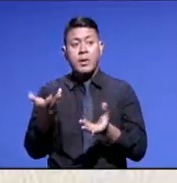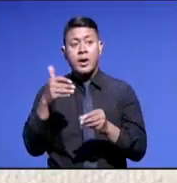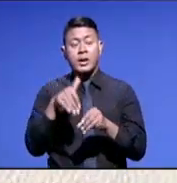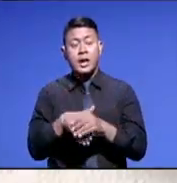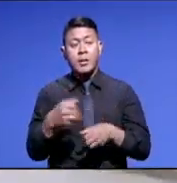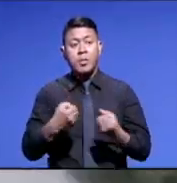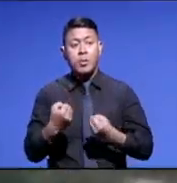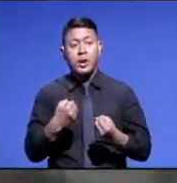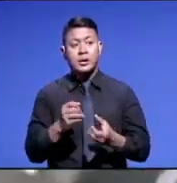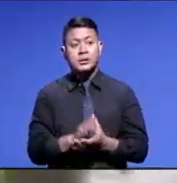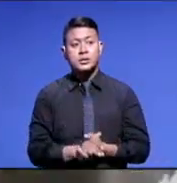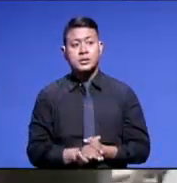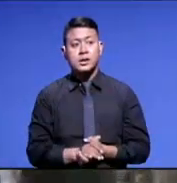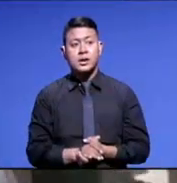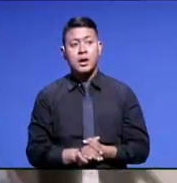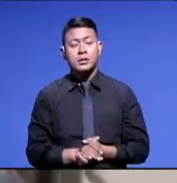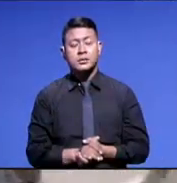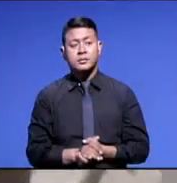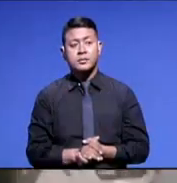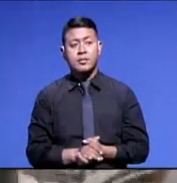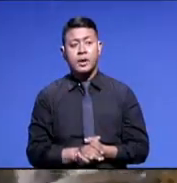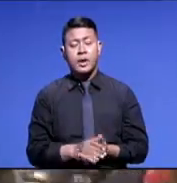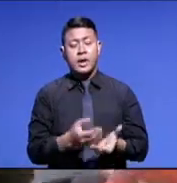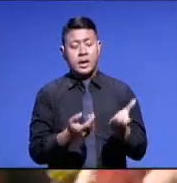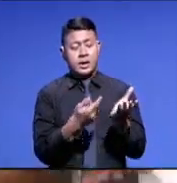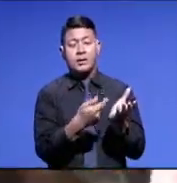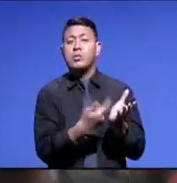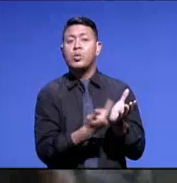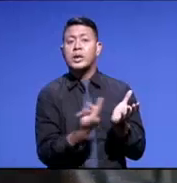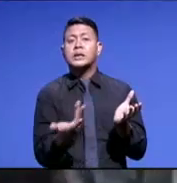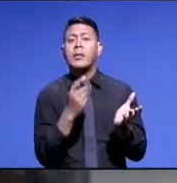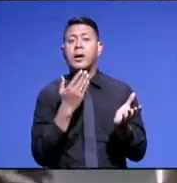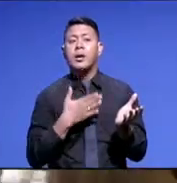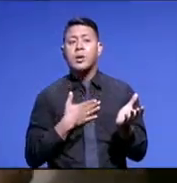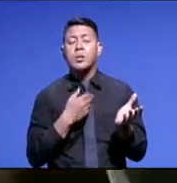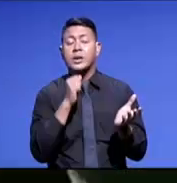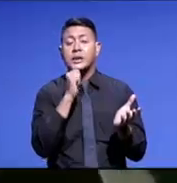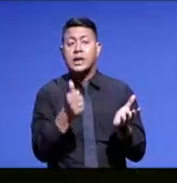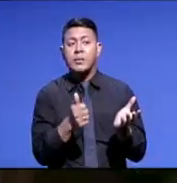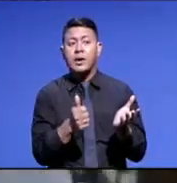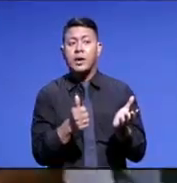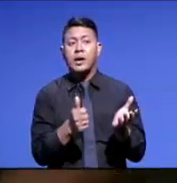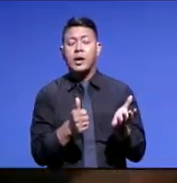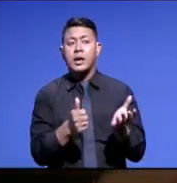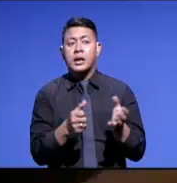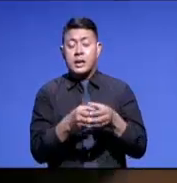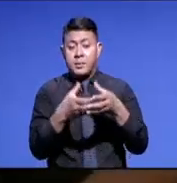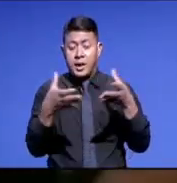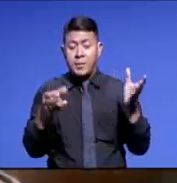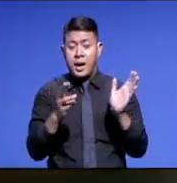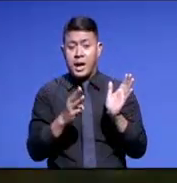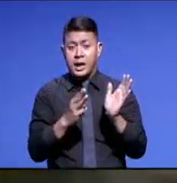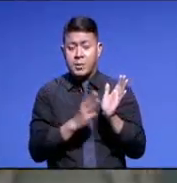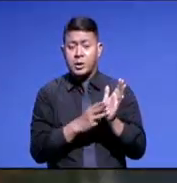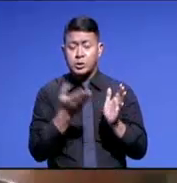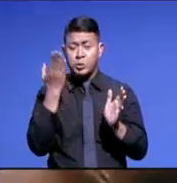mobilnya. Itu barangnya ya? Punya sampean? Iya. Hah? Iya, Pak ya. Penangkapan tersangka merupakan pengembangan kasus sebelumnya